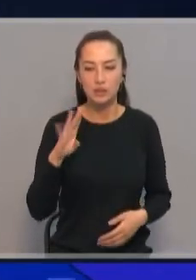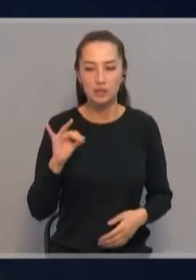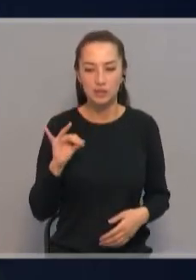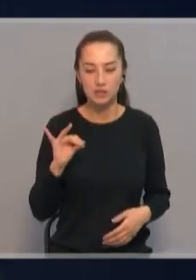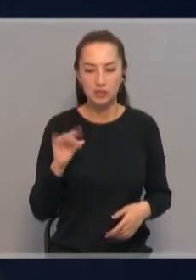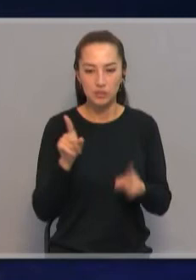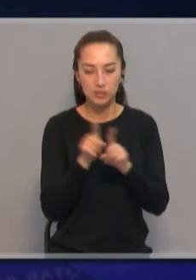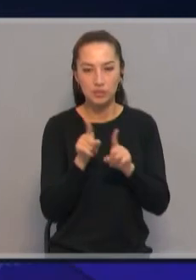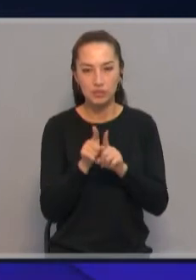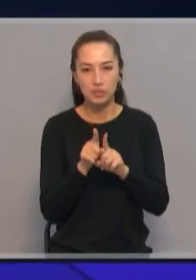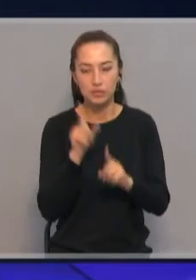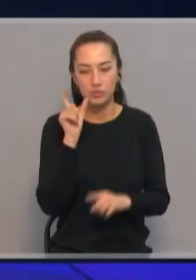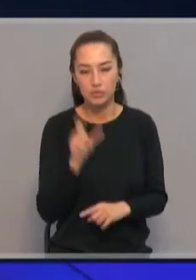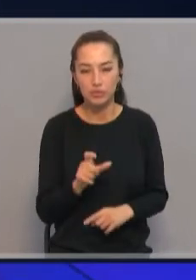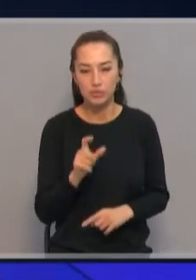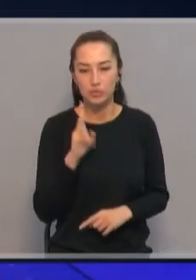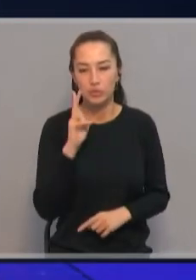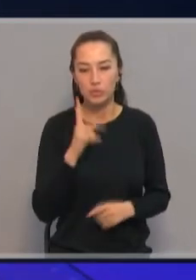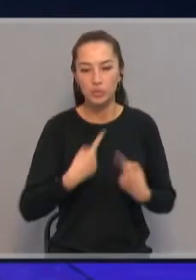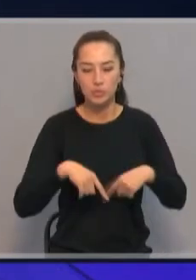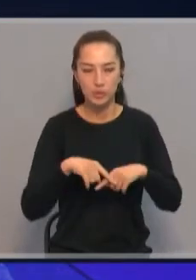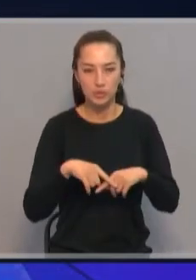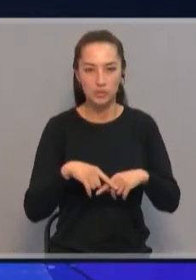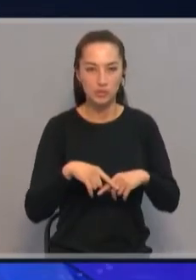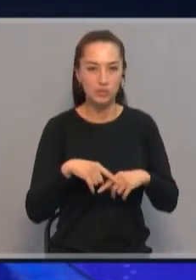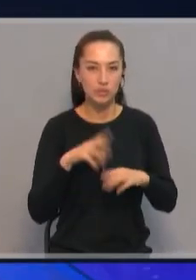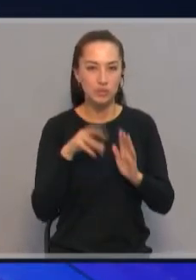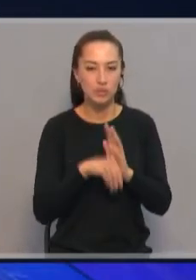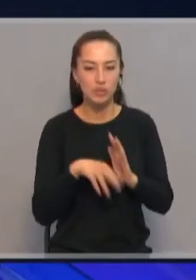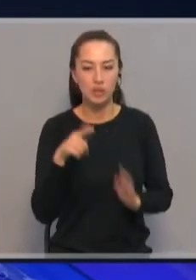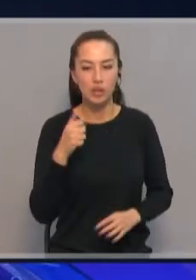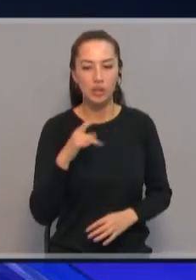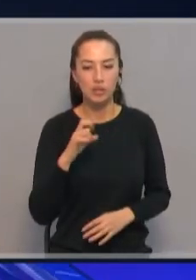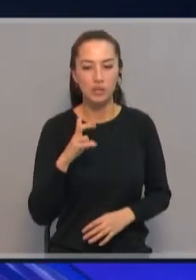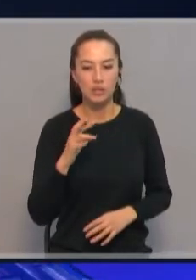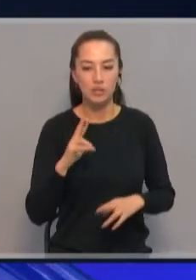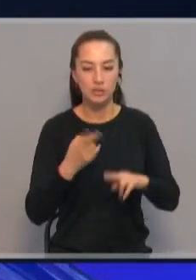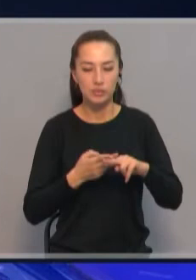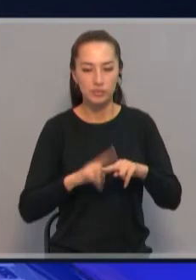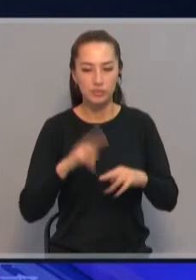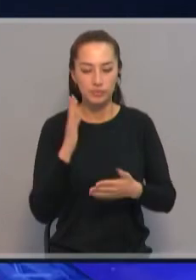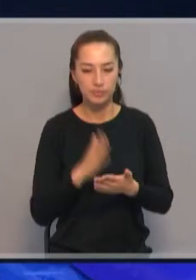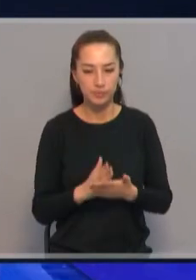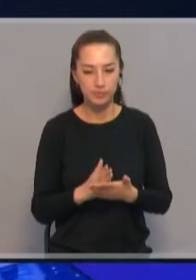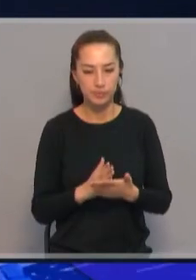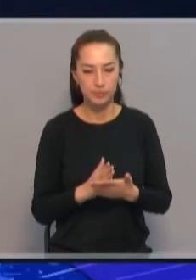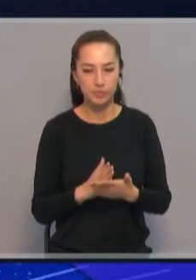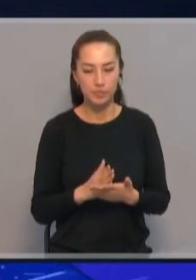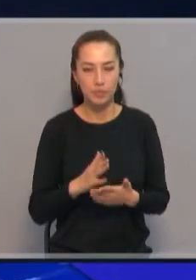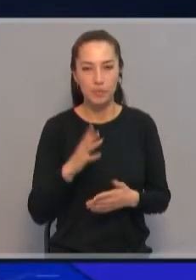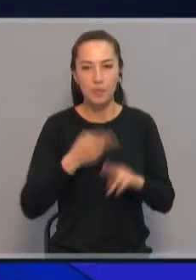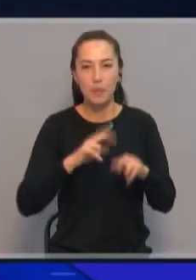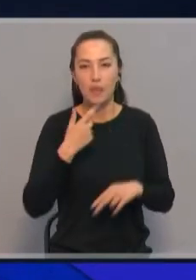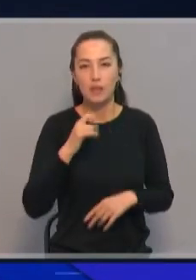объектілерде тұрғын үй компаниясының атынан мемлекеттік гарантия бар. Ол гарантия